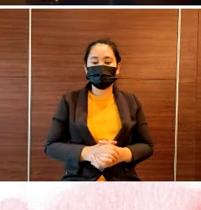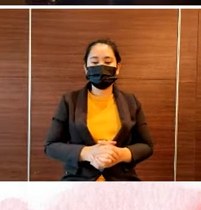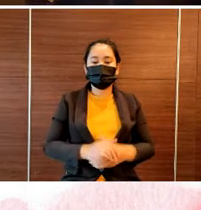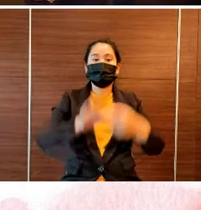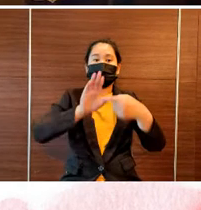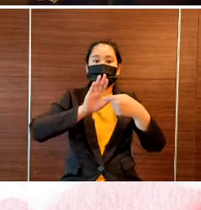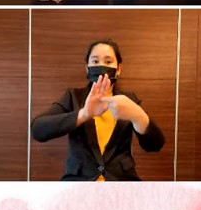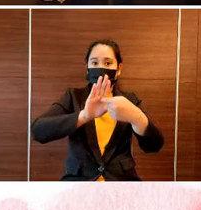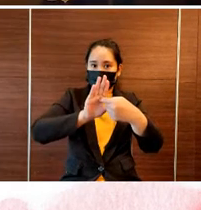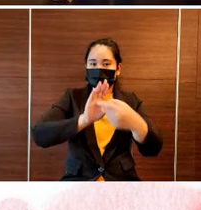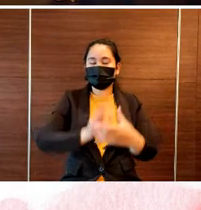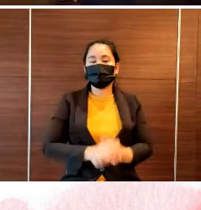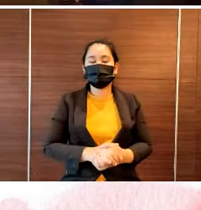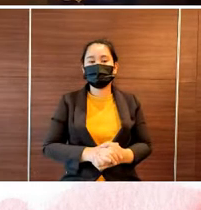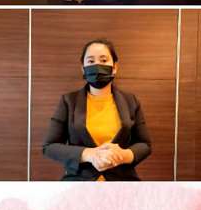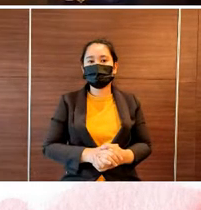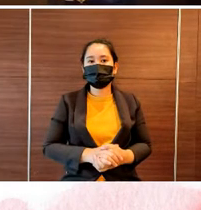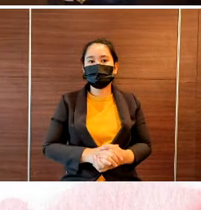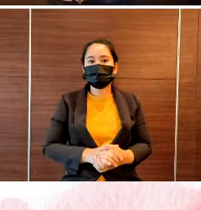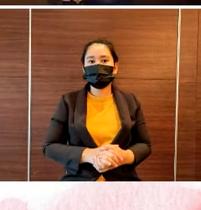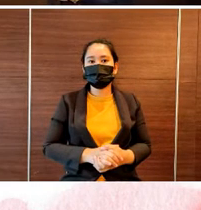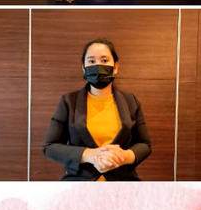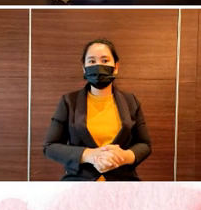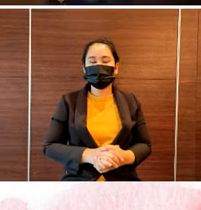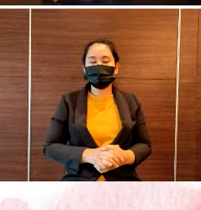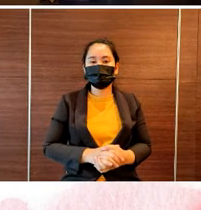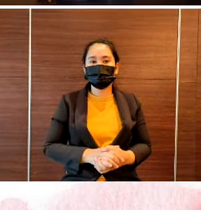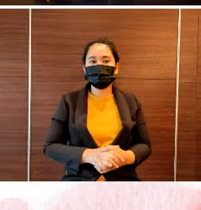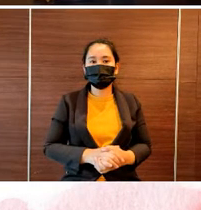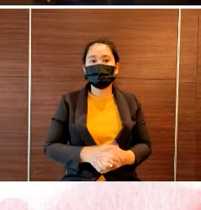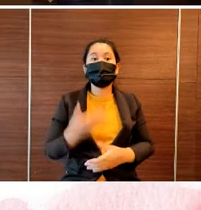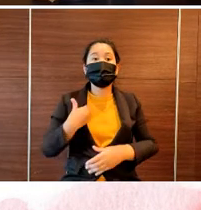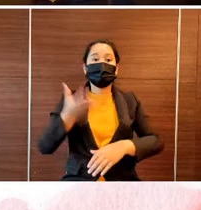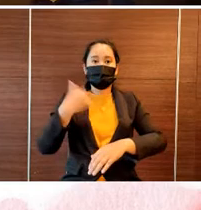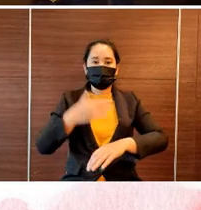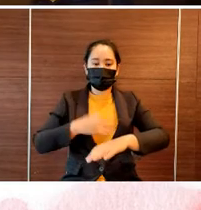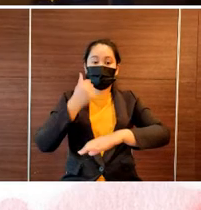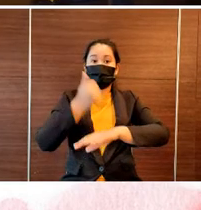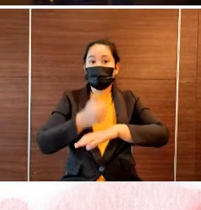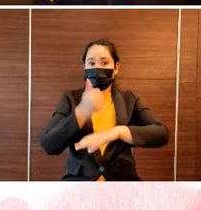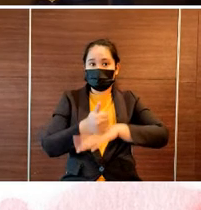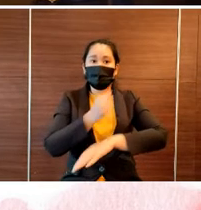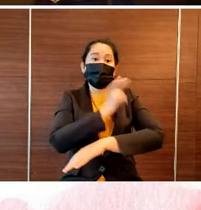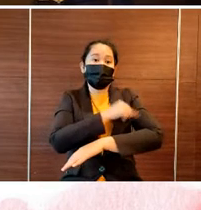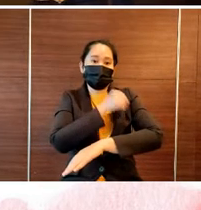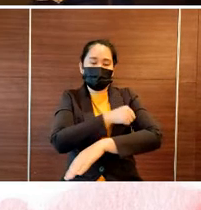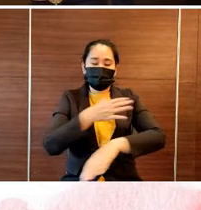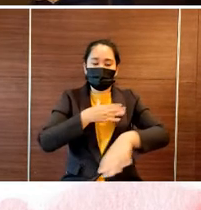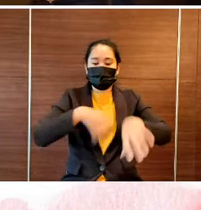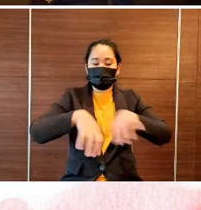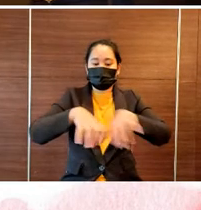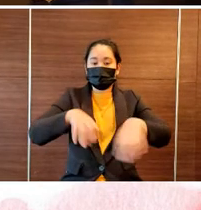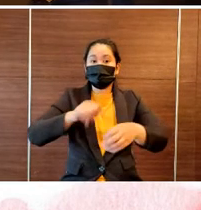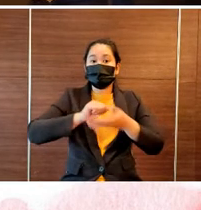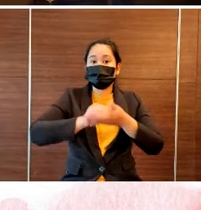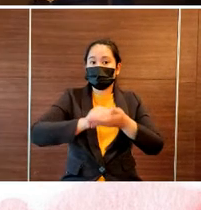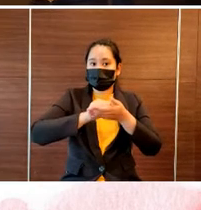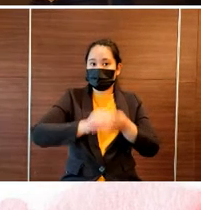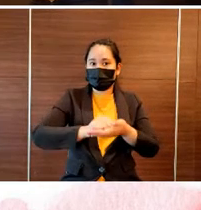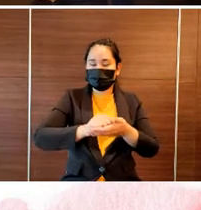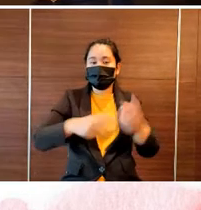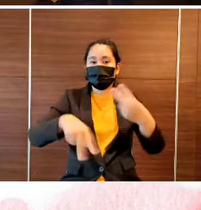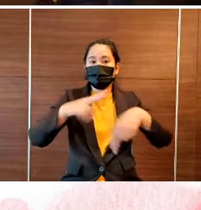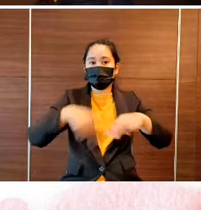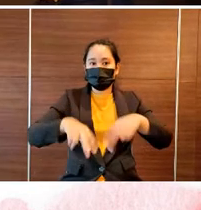ยกตัวอย่างเช่นนะครับนะที่คลินิกนี้มาตอนที่ผมยังเป็นผู้อำนวยการอยู่นะครับนะเราได้จัดบริการการตรวจมะ